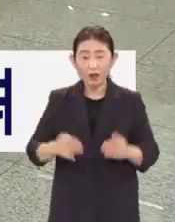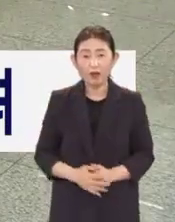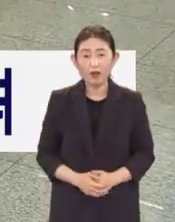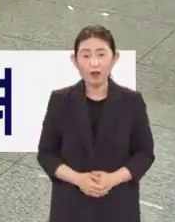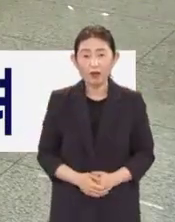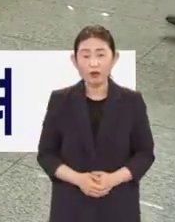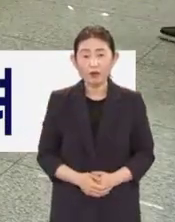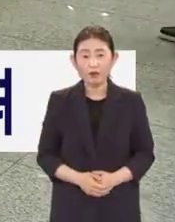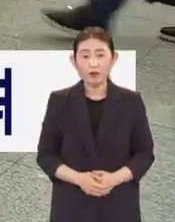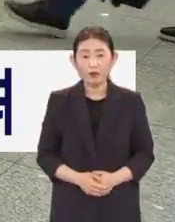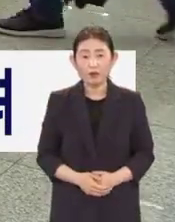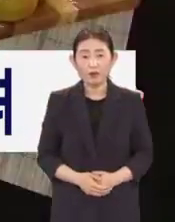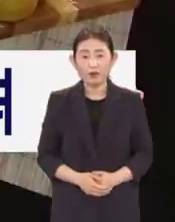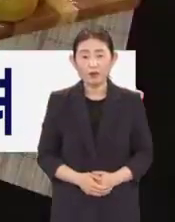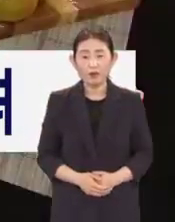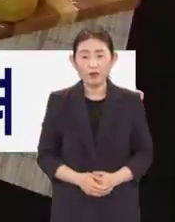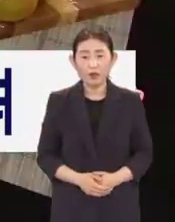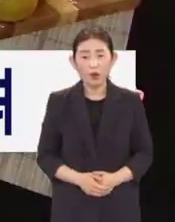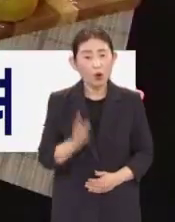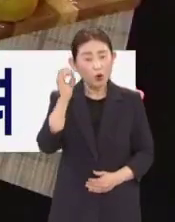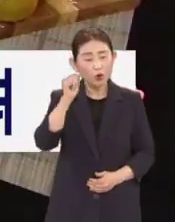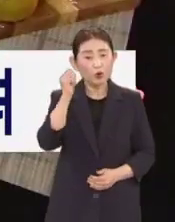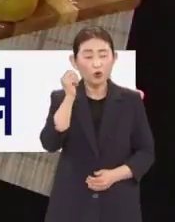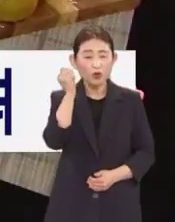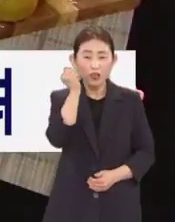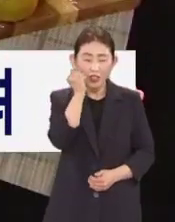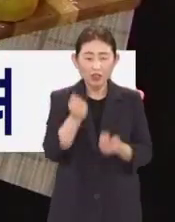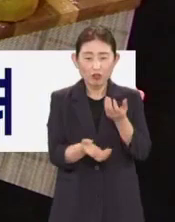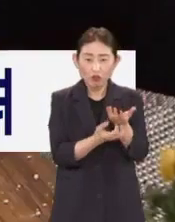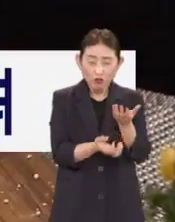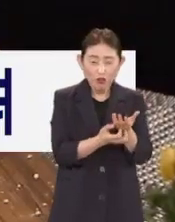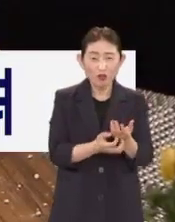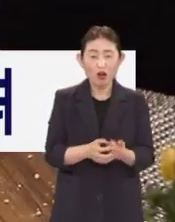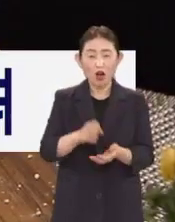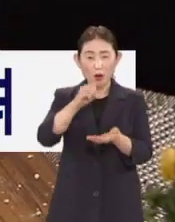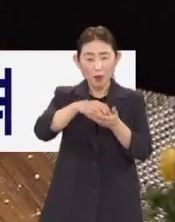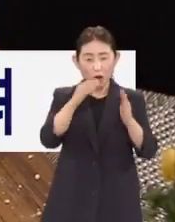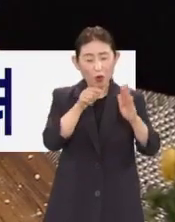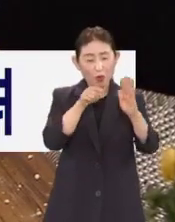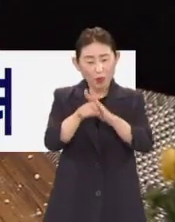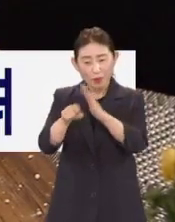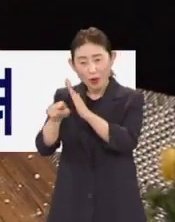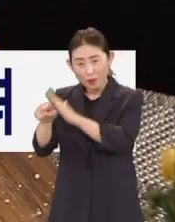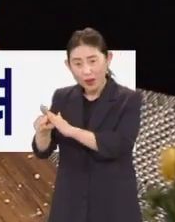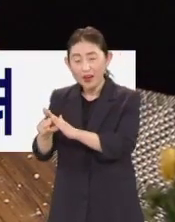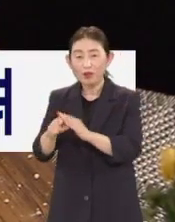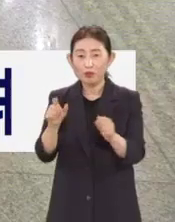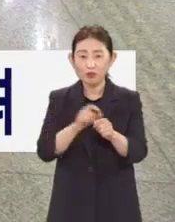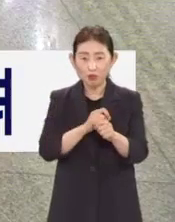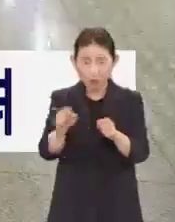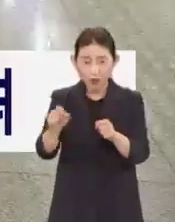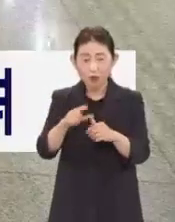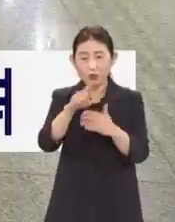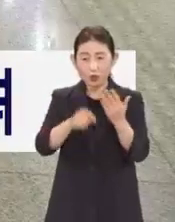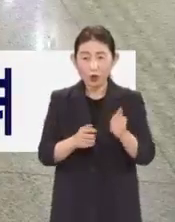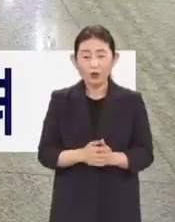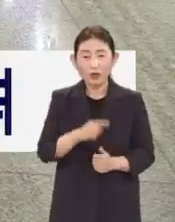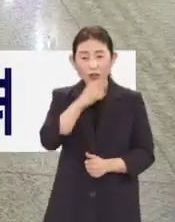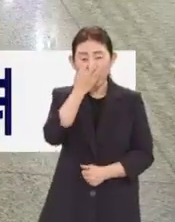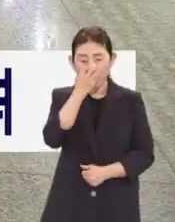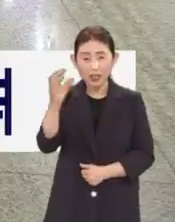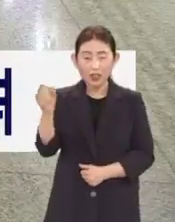열립니다 이번 축제에는 호두과자 굽기 체험과 빵지순례 이벤트 등이 열리며 지역 농산물 딸기 등을